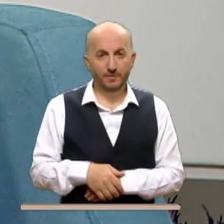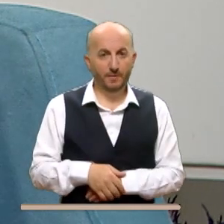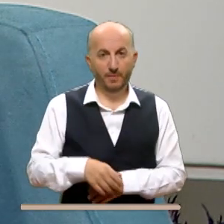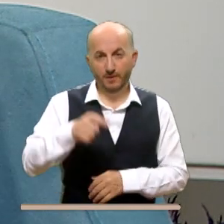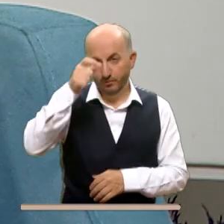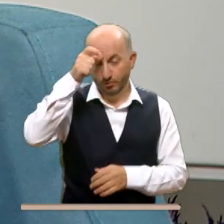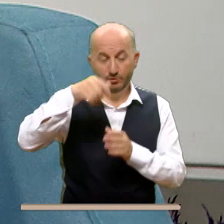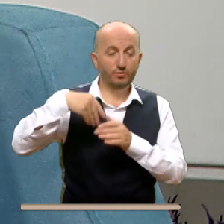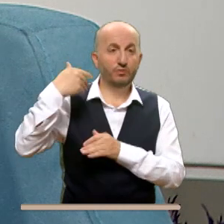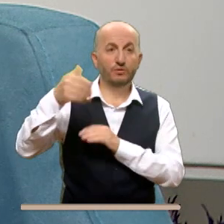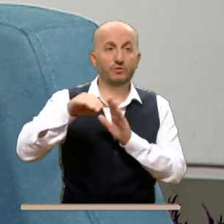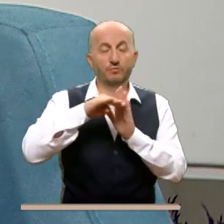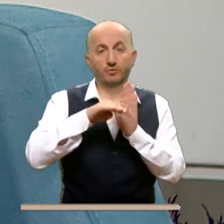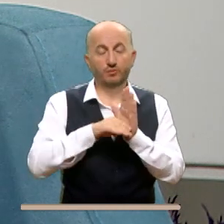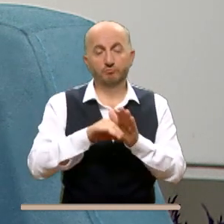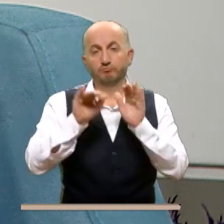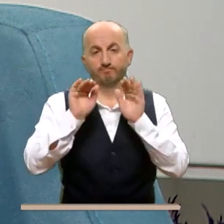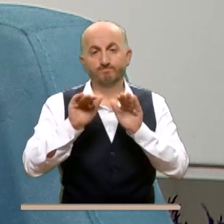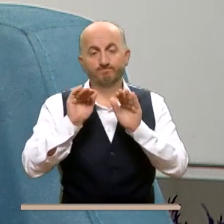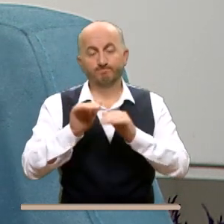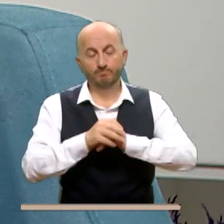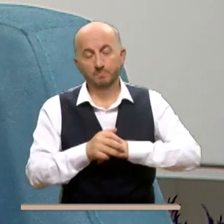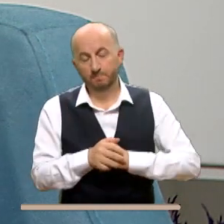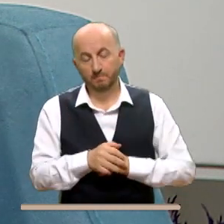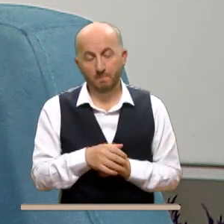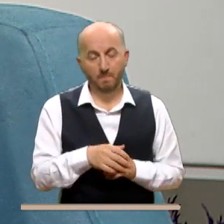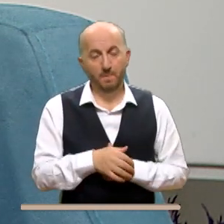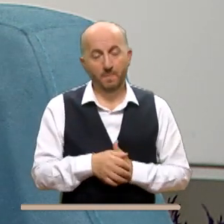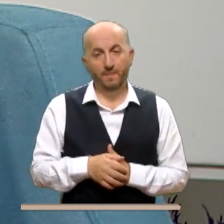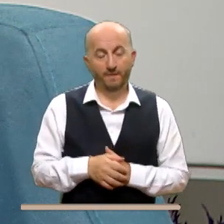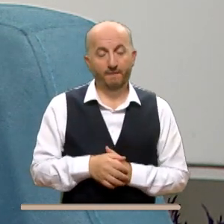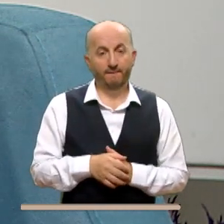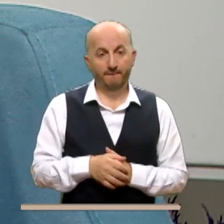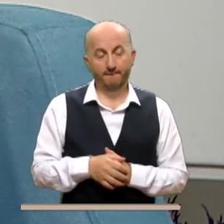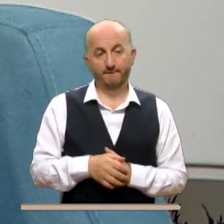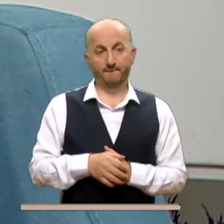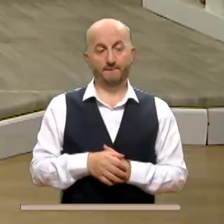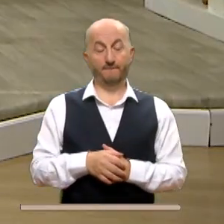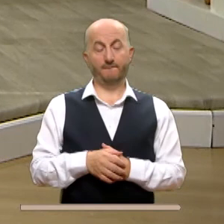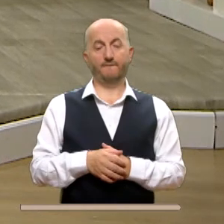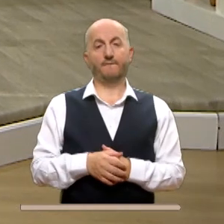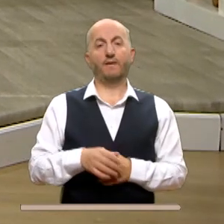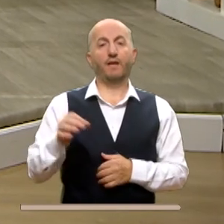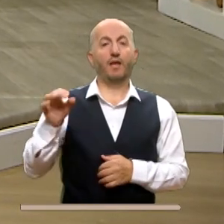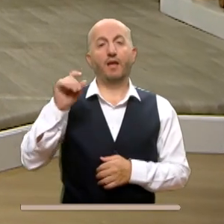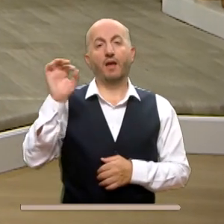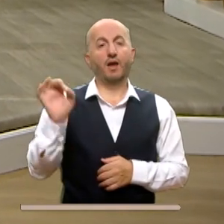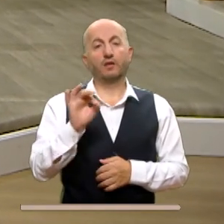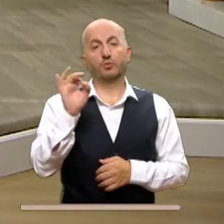yurt dışı programlarıyla destekliyoruz. Şunu söylemeliyim, yani Eylül'den Haziran'a